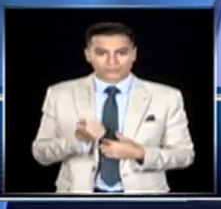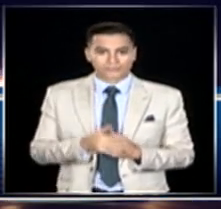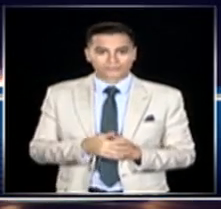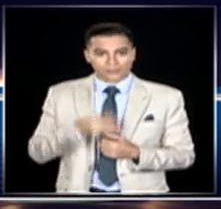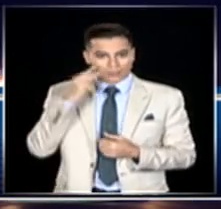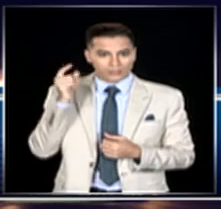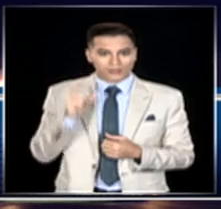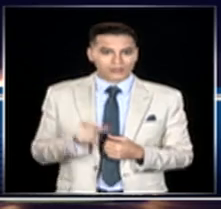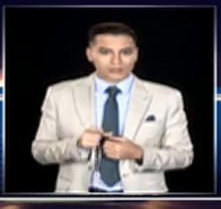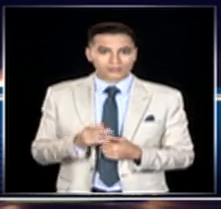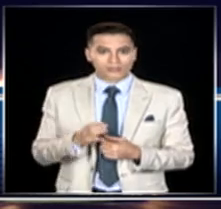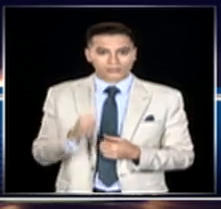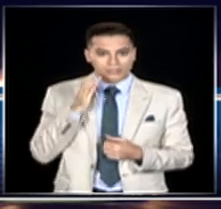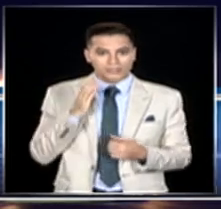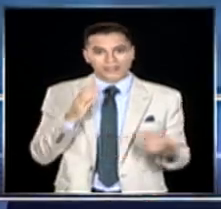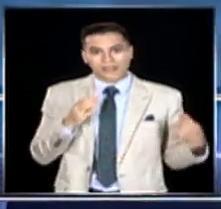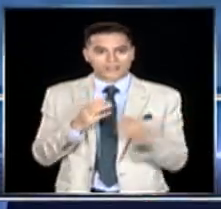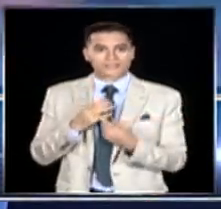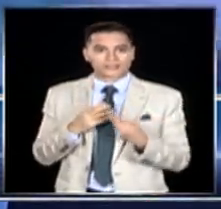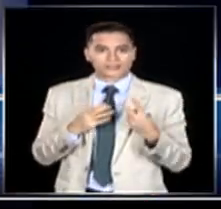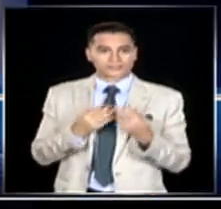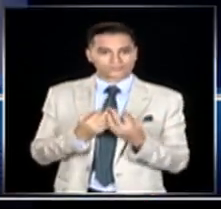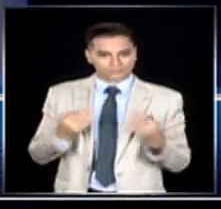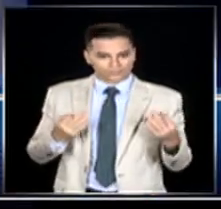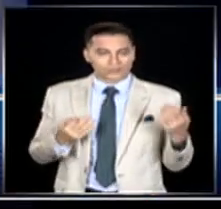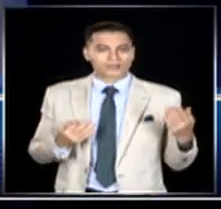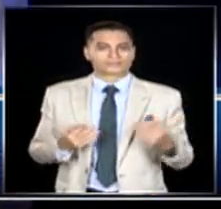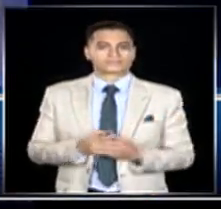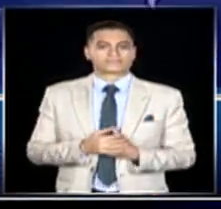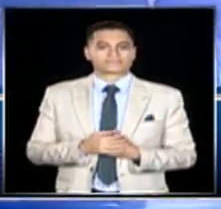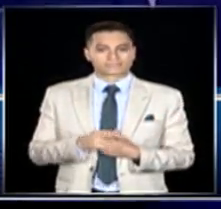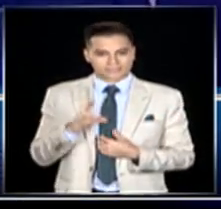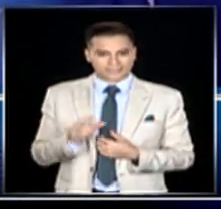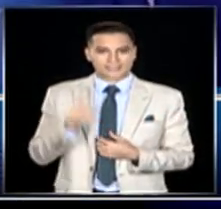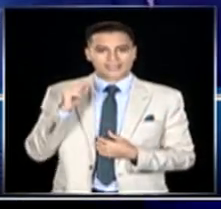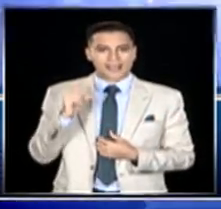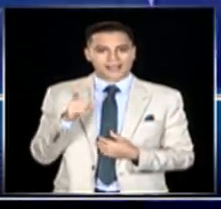إيطاليا؟ إيطاليا الهدف الثاني. برافو يا زياد،